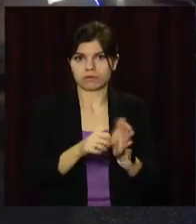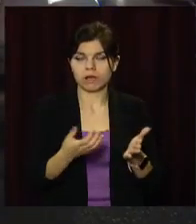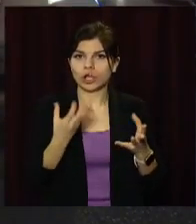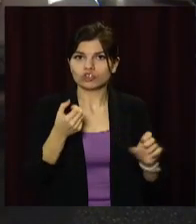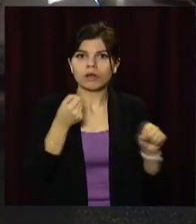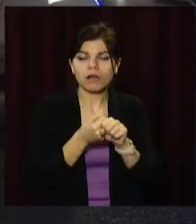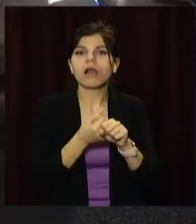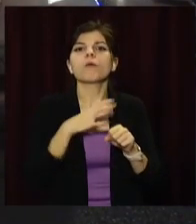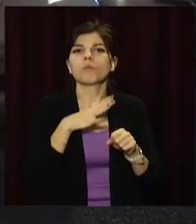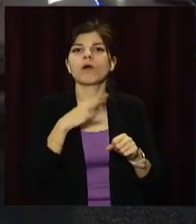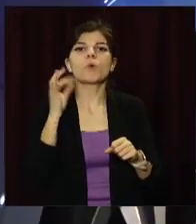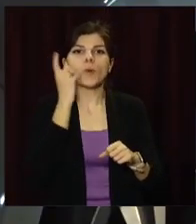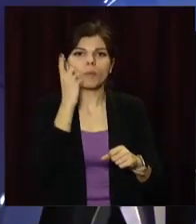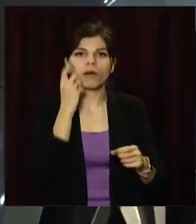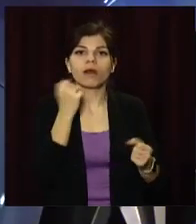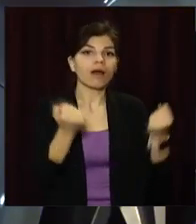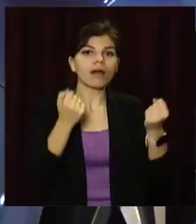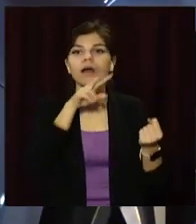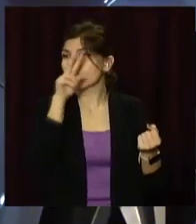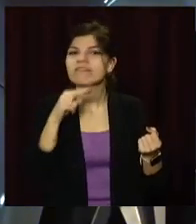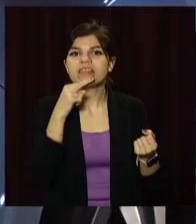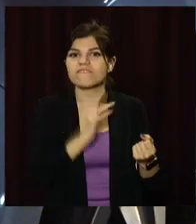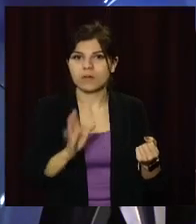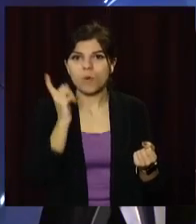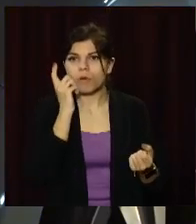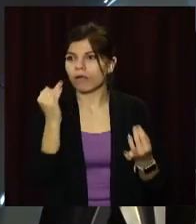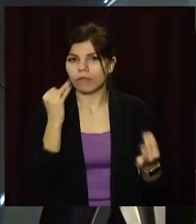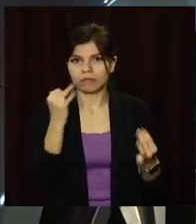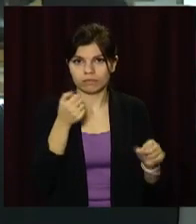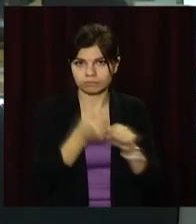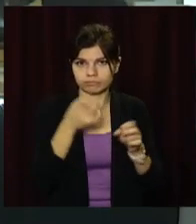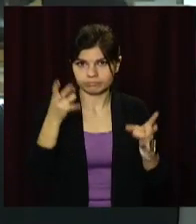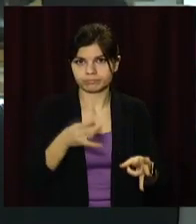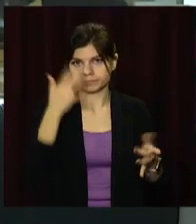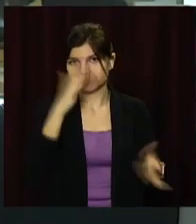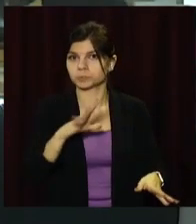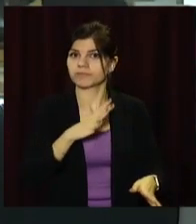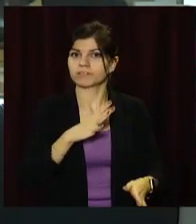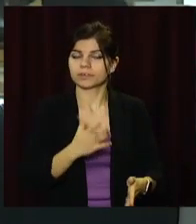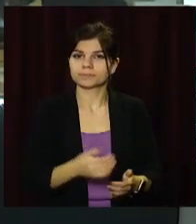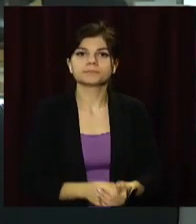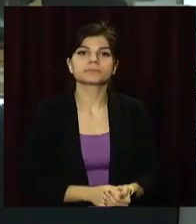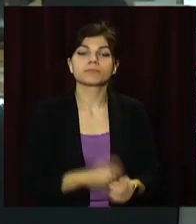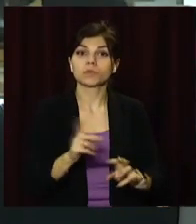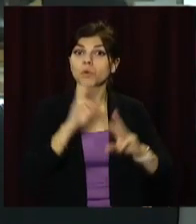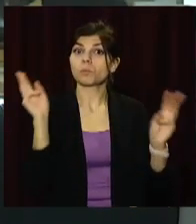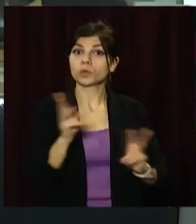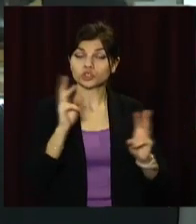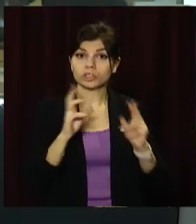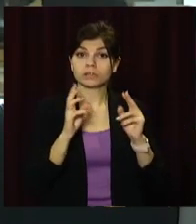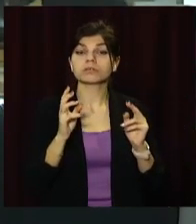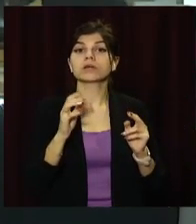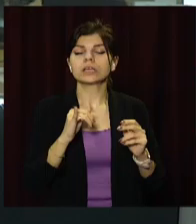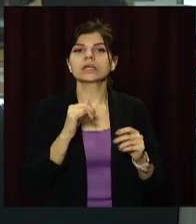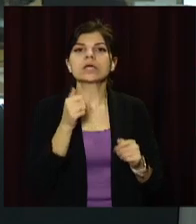чи зазнали травм. Ще одна причина ДТП – розмови за кермом по мобільному. За два десятки пожеж – палаюча ялинка